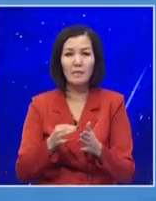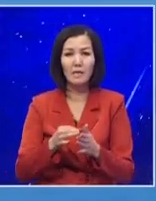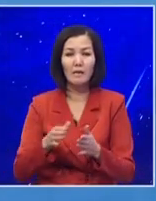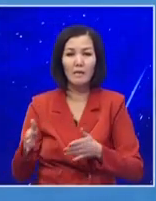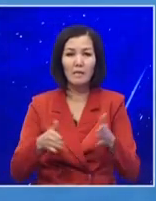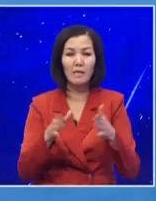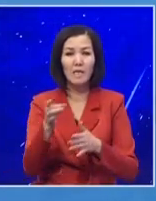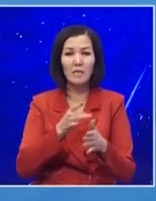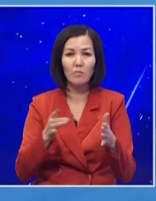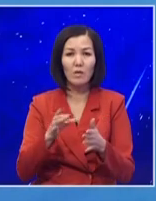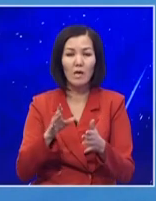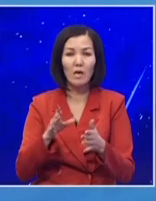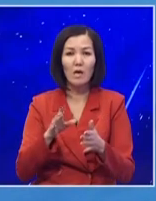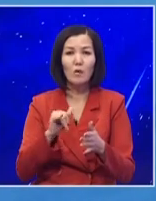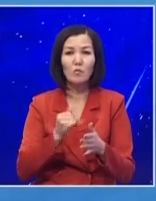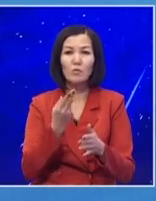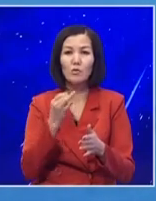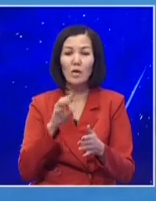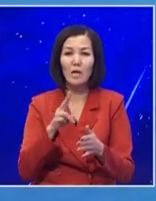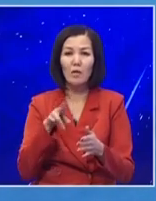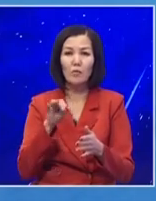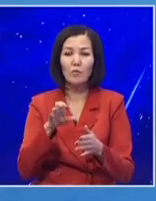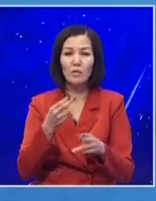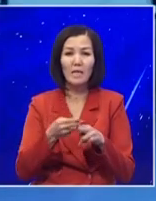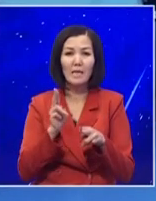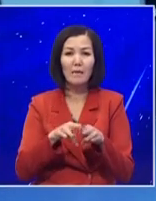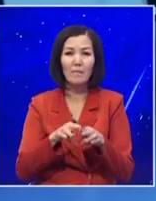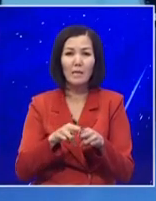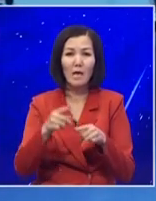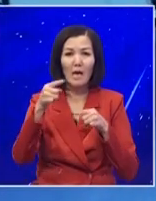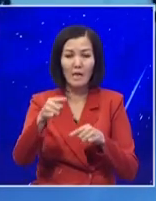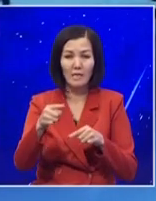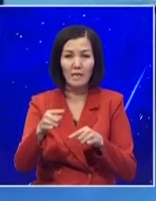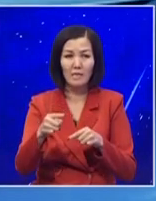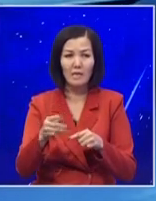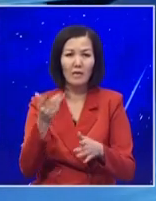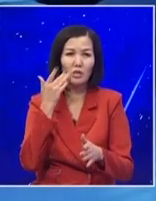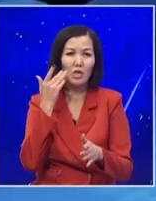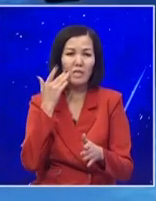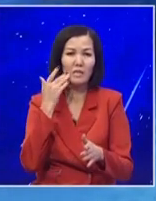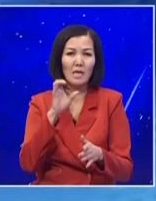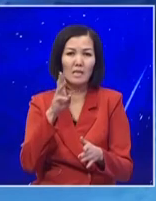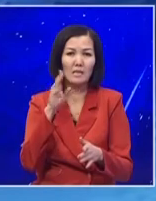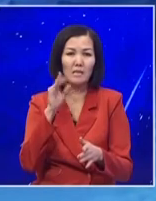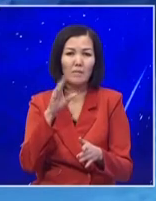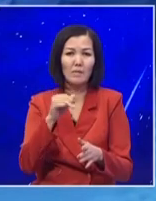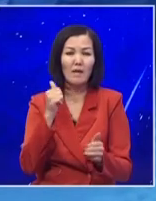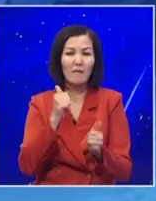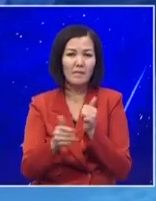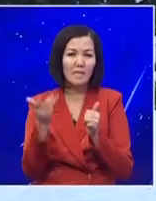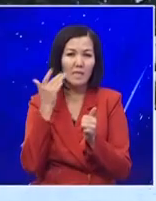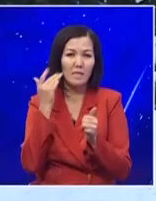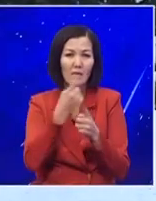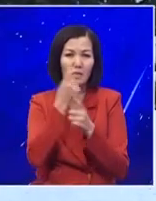трасса республиканской автодороги Ушарал-Достык. Именно этот отрезок пути наиболее часто фигурирует в СМС-рассылке от департамента